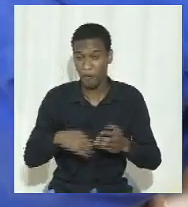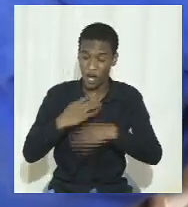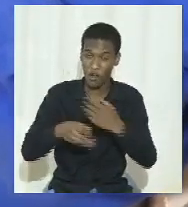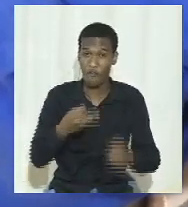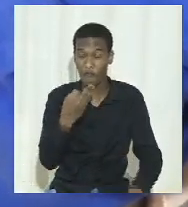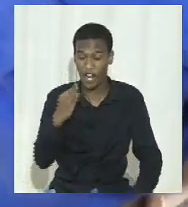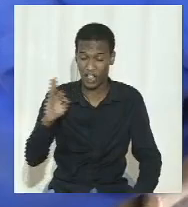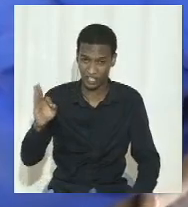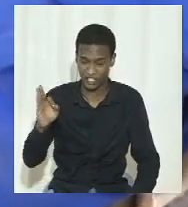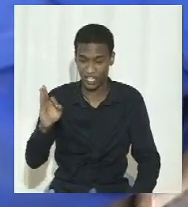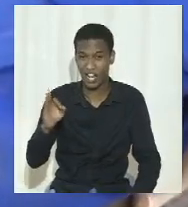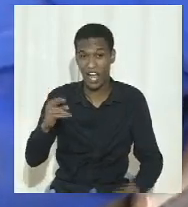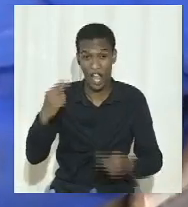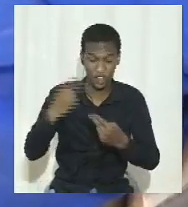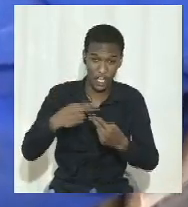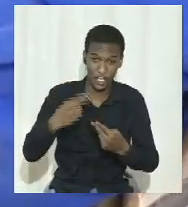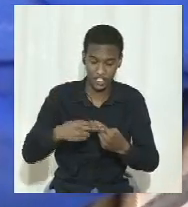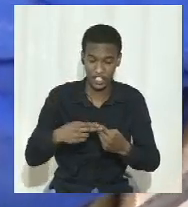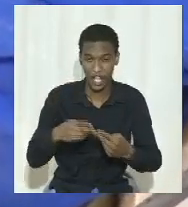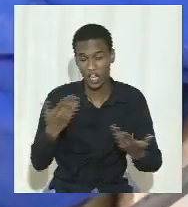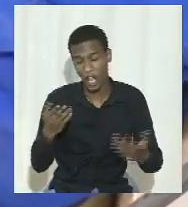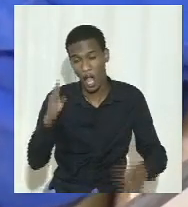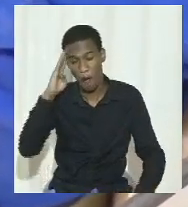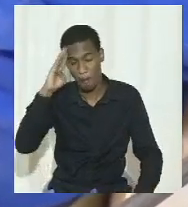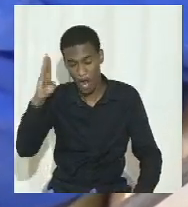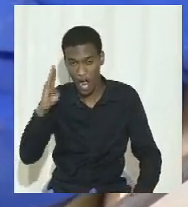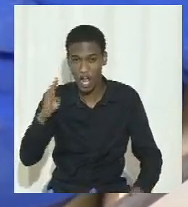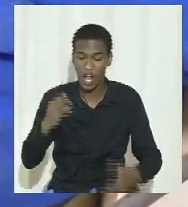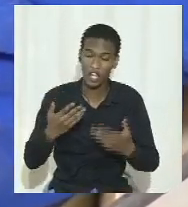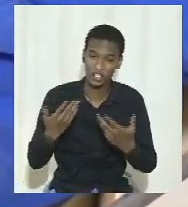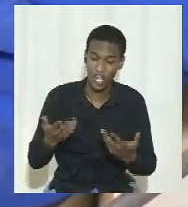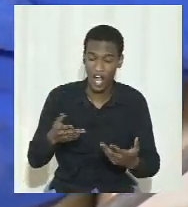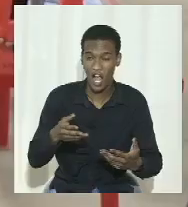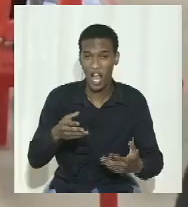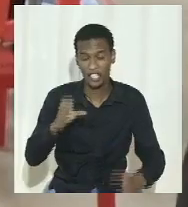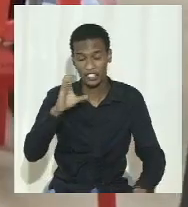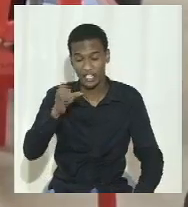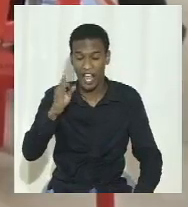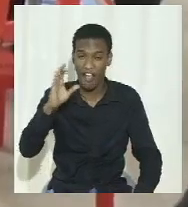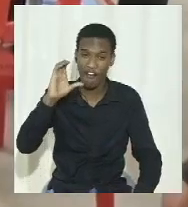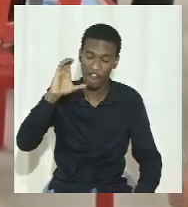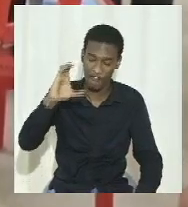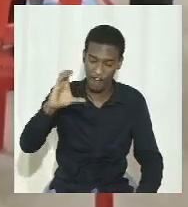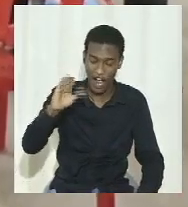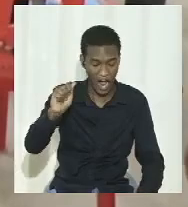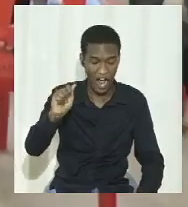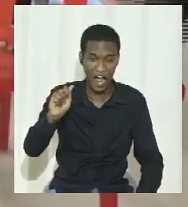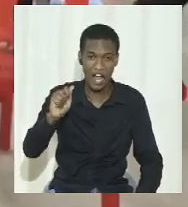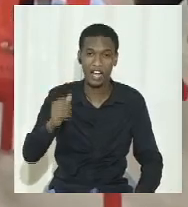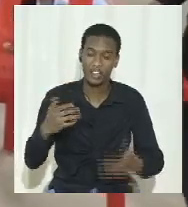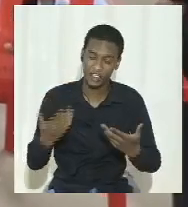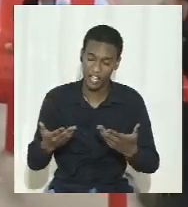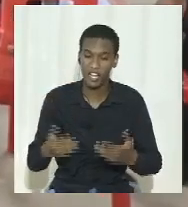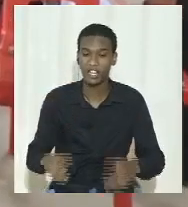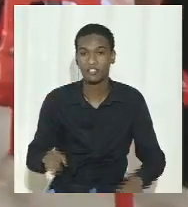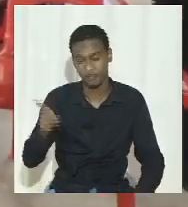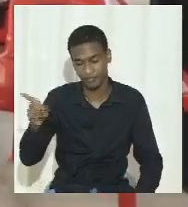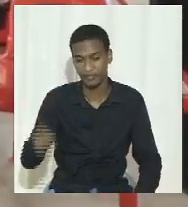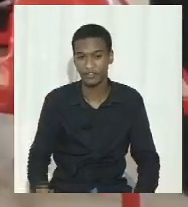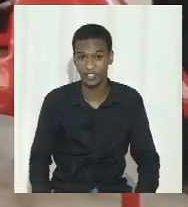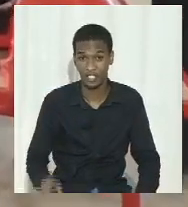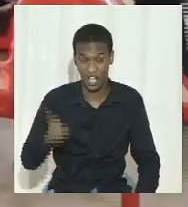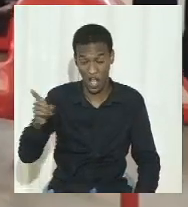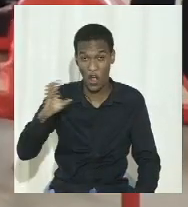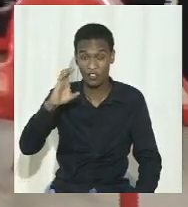sy ny baka teknôlôjika ary ny baka professionnel no mianatra. satria natao CTC ny eny amin'ny